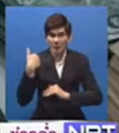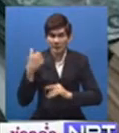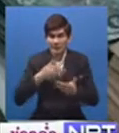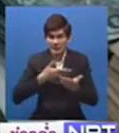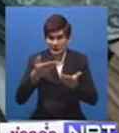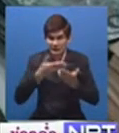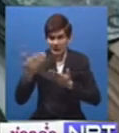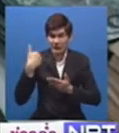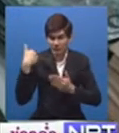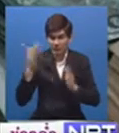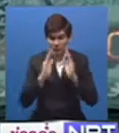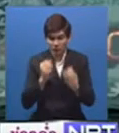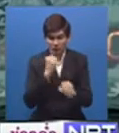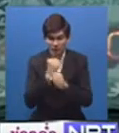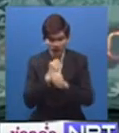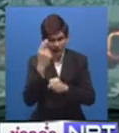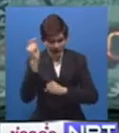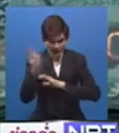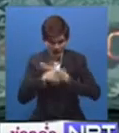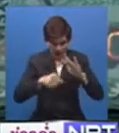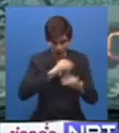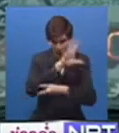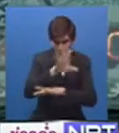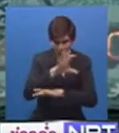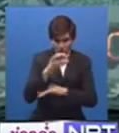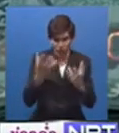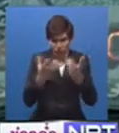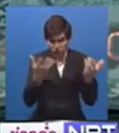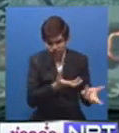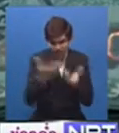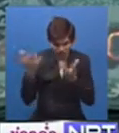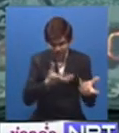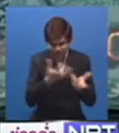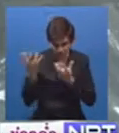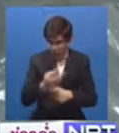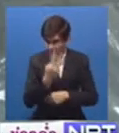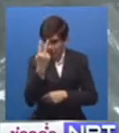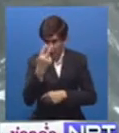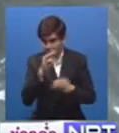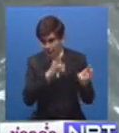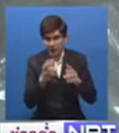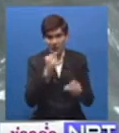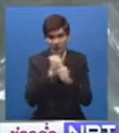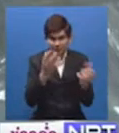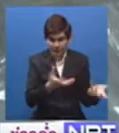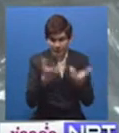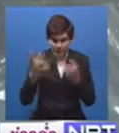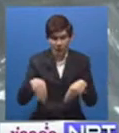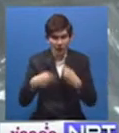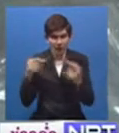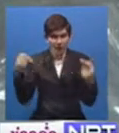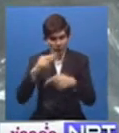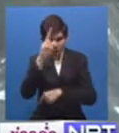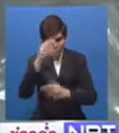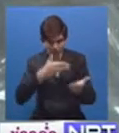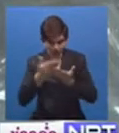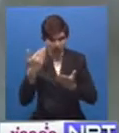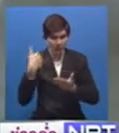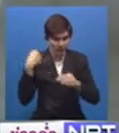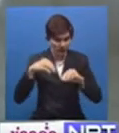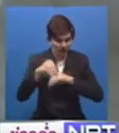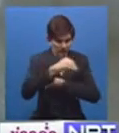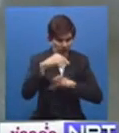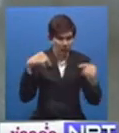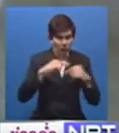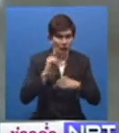ชาวลาวเจ้าหน้าที่จึงได้พรางตัวเป็นผู้ลำเลียงและขอควบคุมการลำเลียงยาเสพติดส่งให้นายทุนผู้สั่งซื้อเครือข่ายยาเสพติดจาก